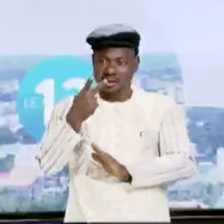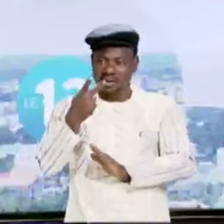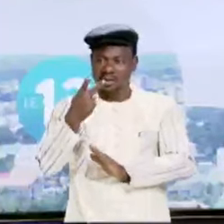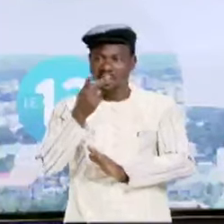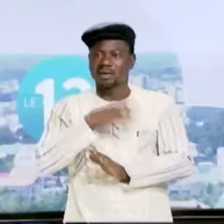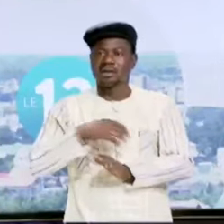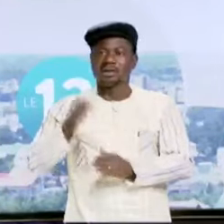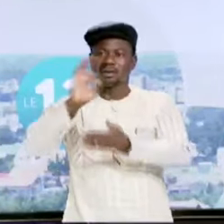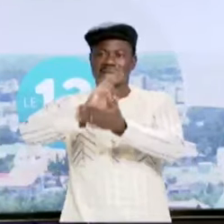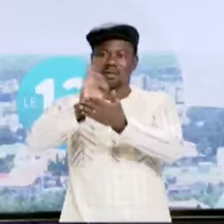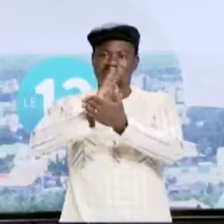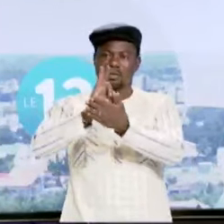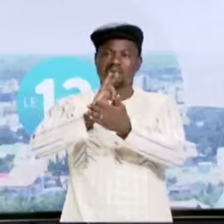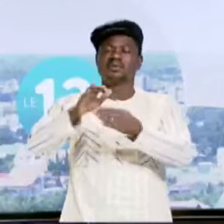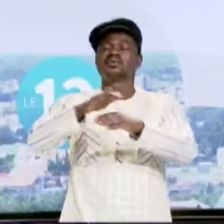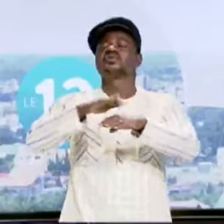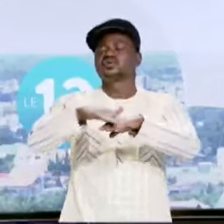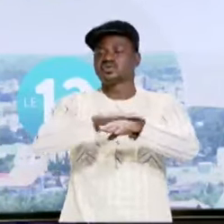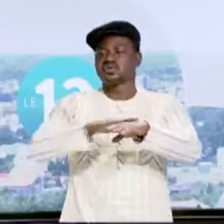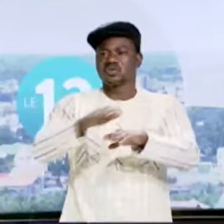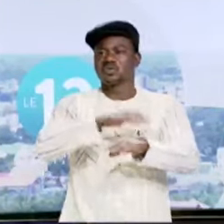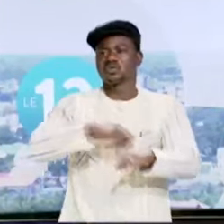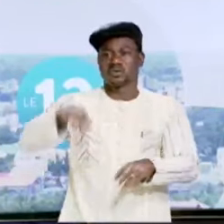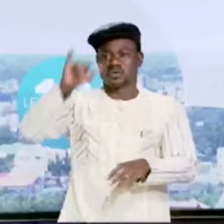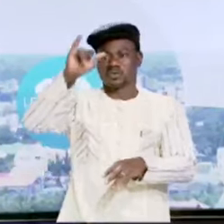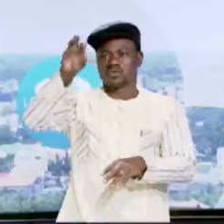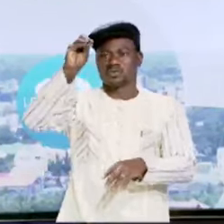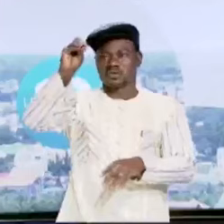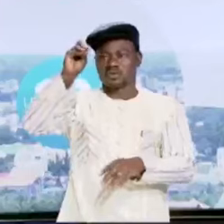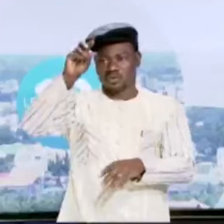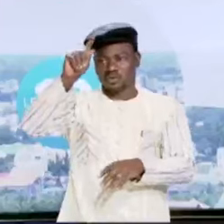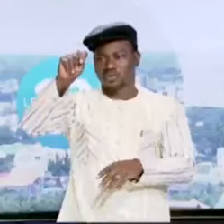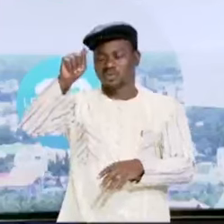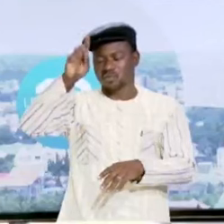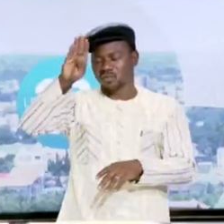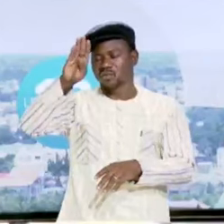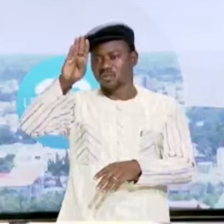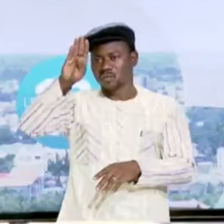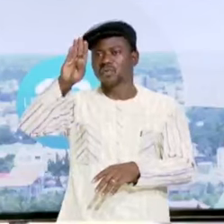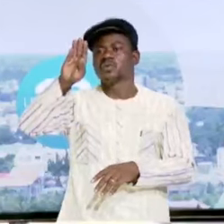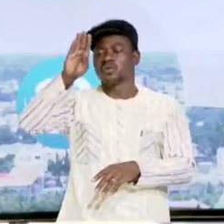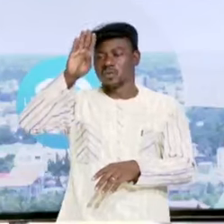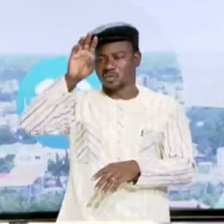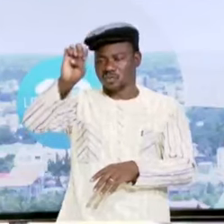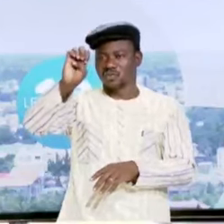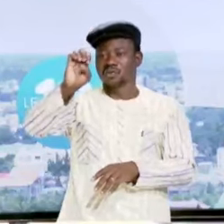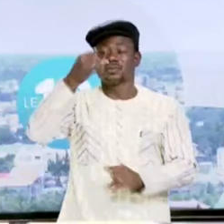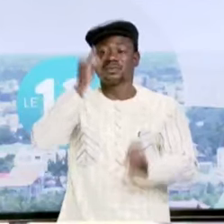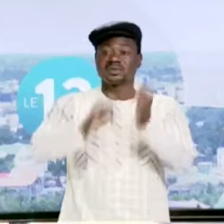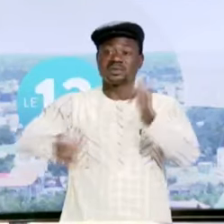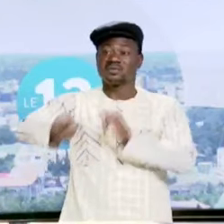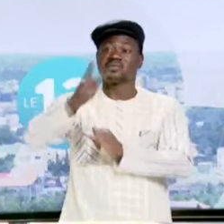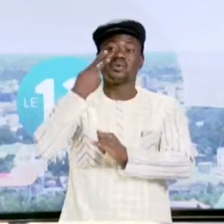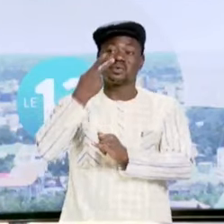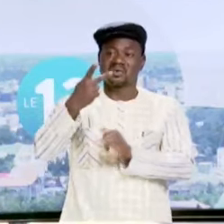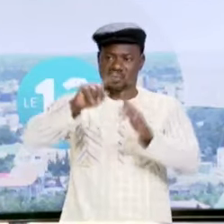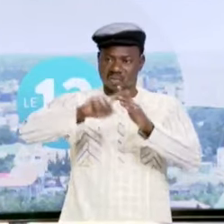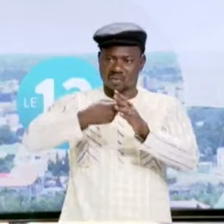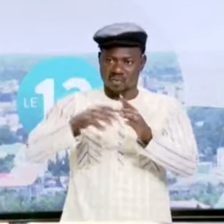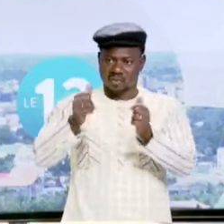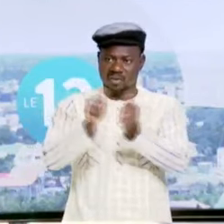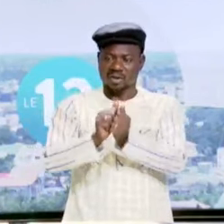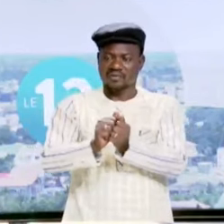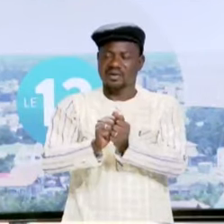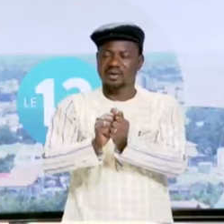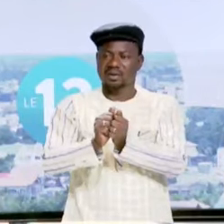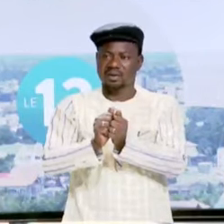YouTube. Et après, ils verront un peu les explications. Parce que si vous regardez la vidéo, on commence justement avec un clin d'œil